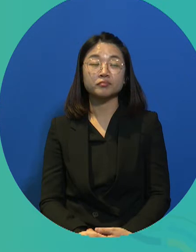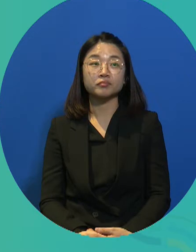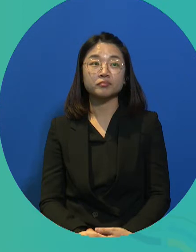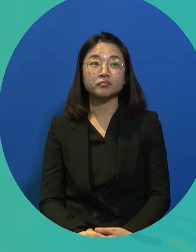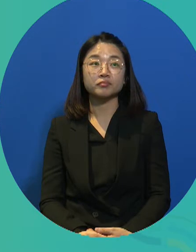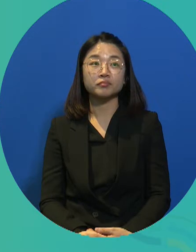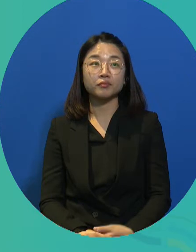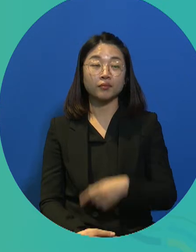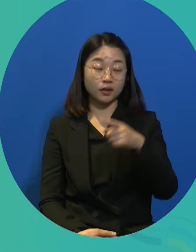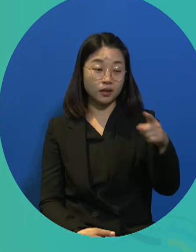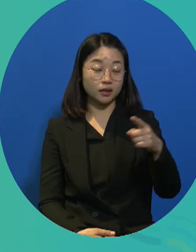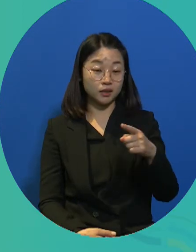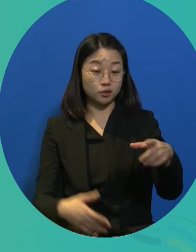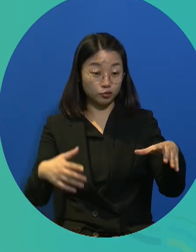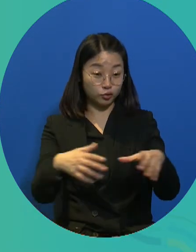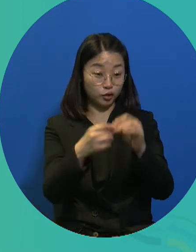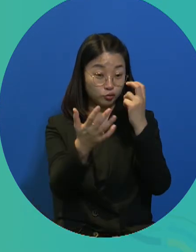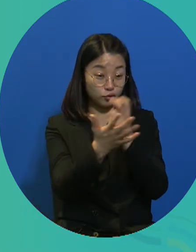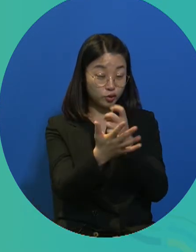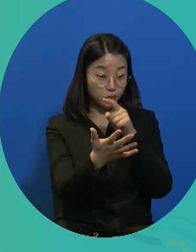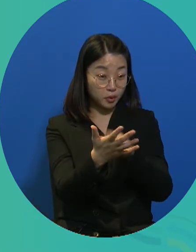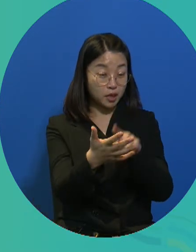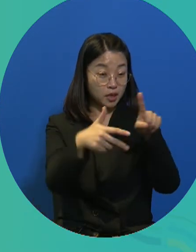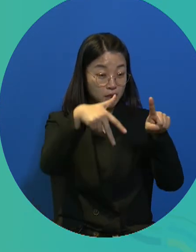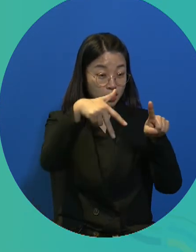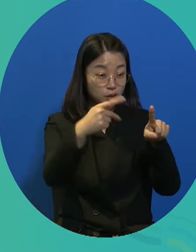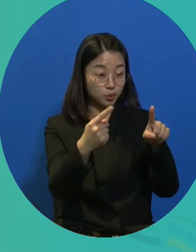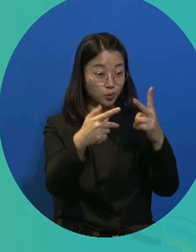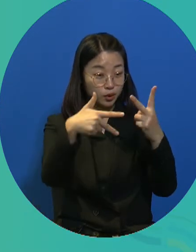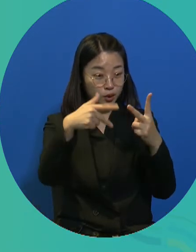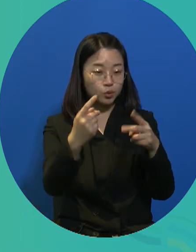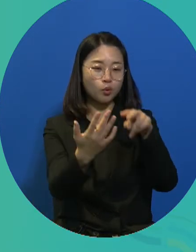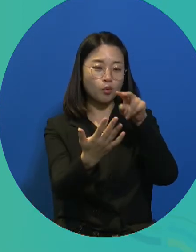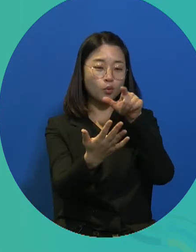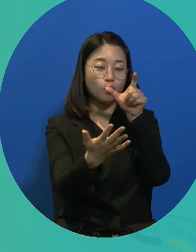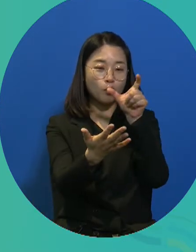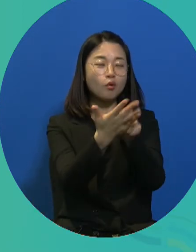선택의정서 1조와 2조에 규정이 되어 있습니다.